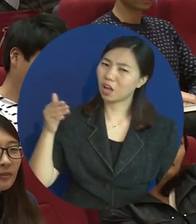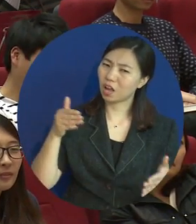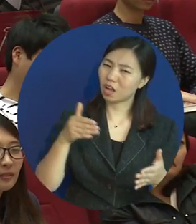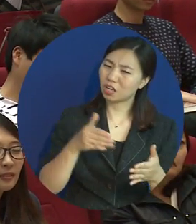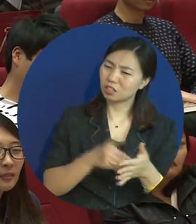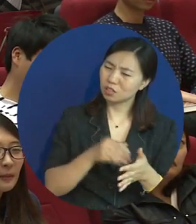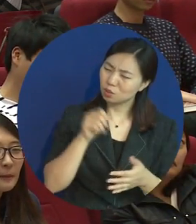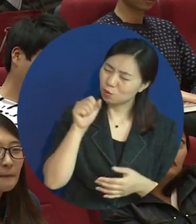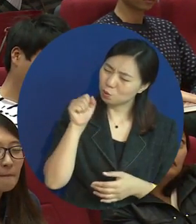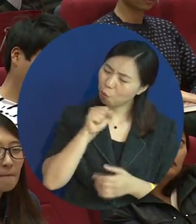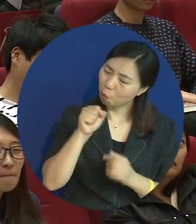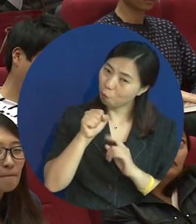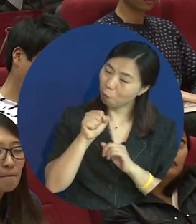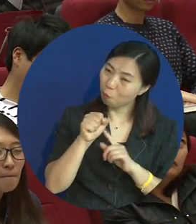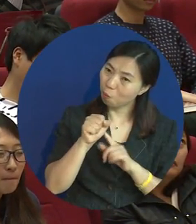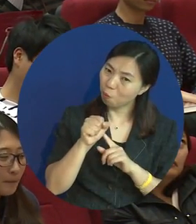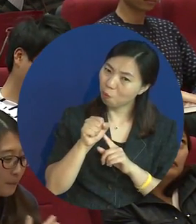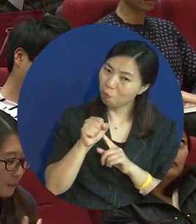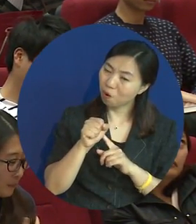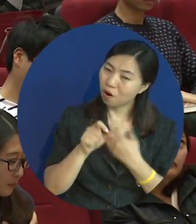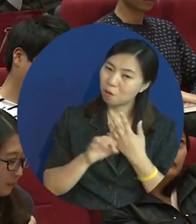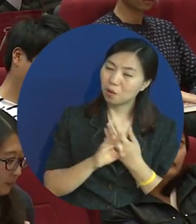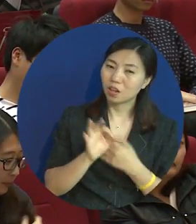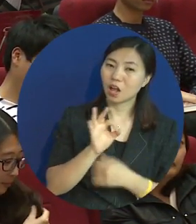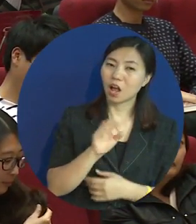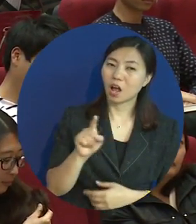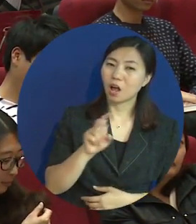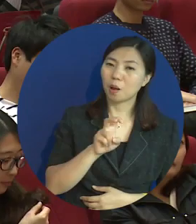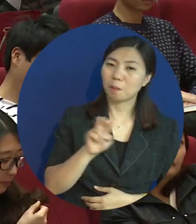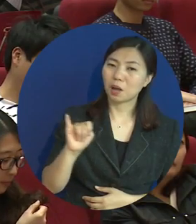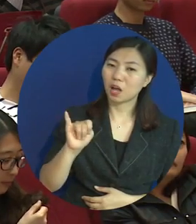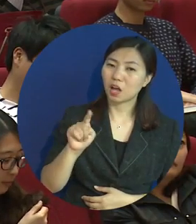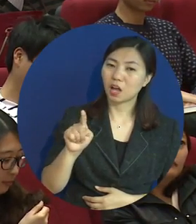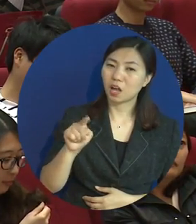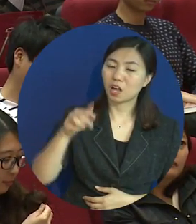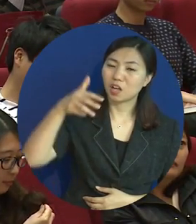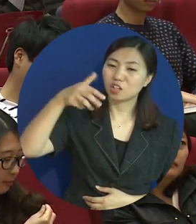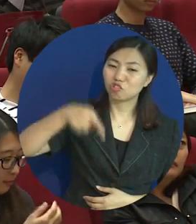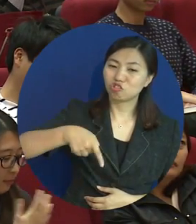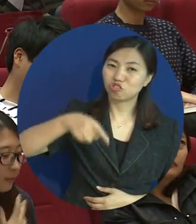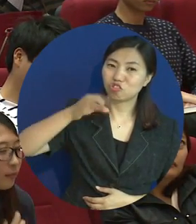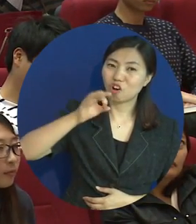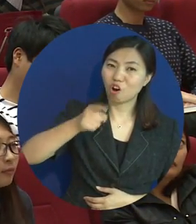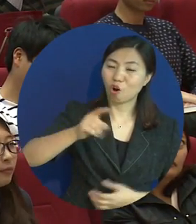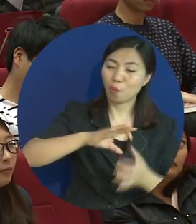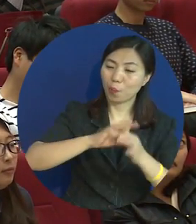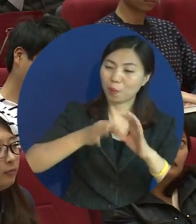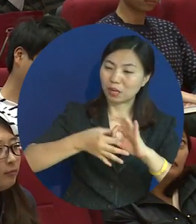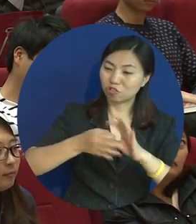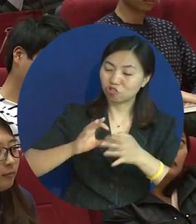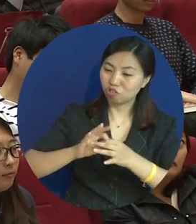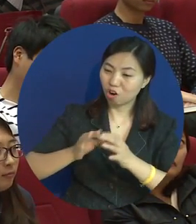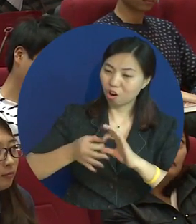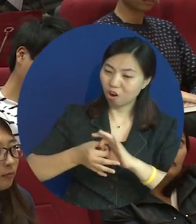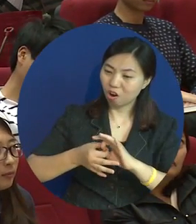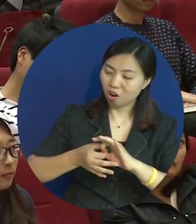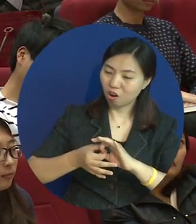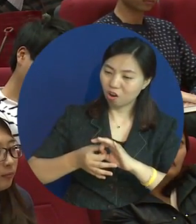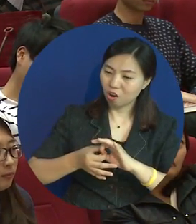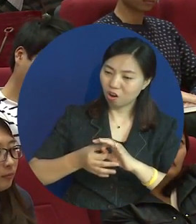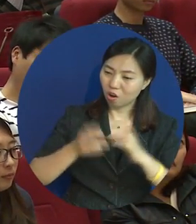그렇게까지 좋아하면은 그 아마추어 역사가가 될 정도로. 직장을 다니면서도 이렇게